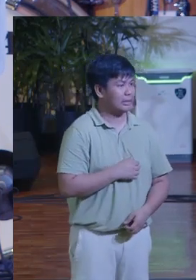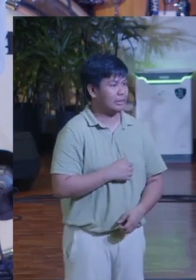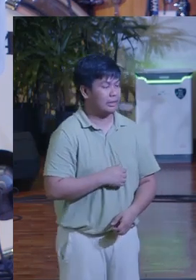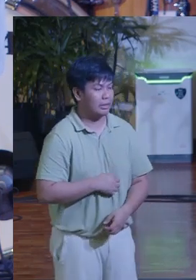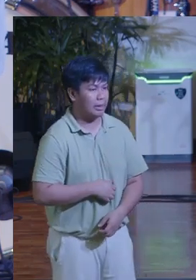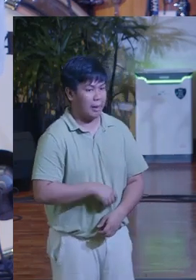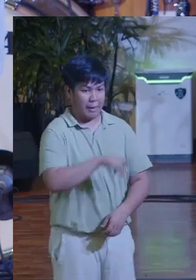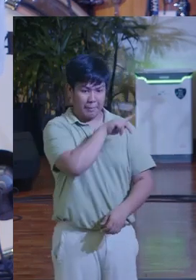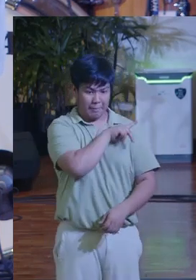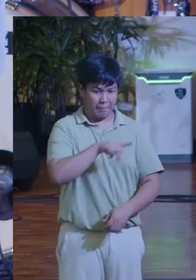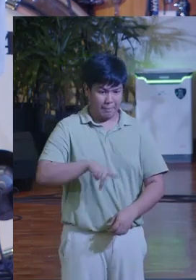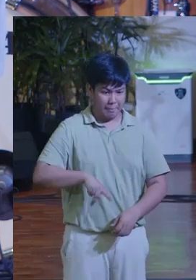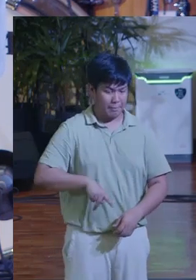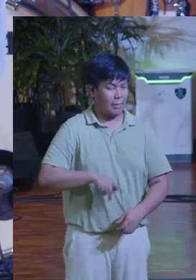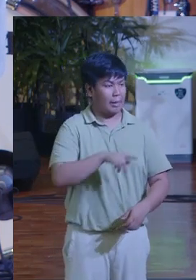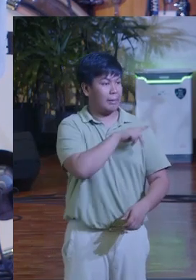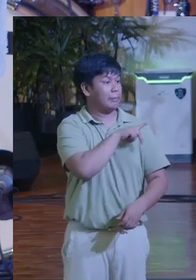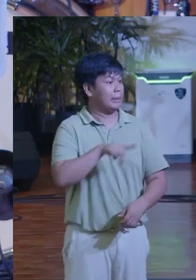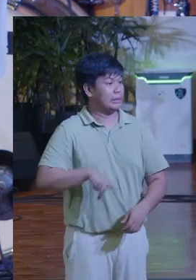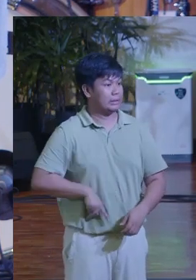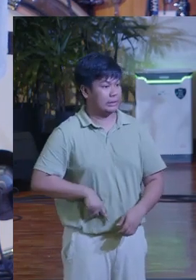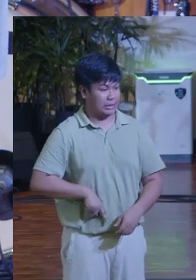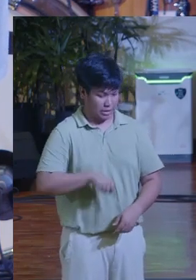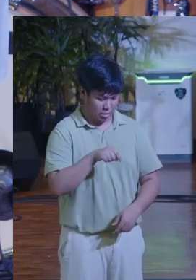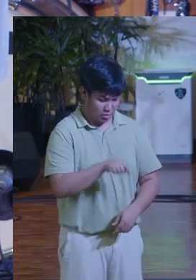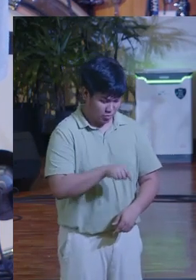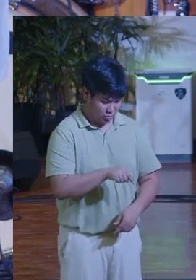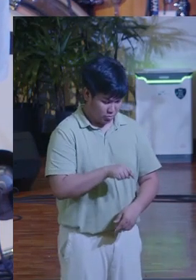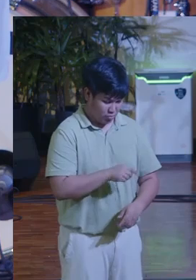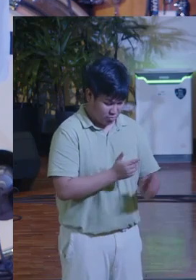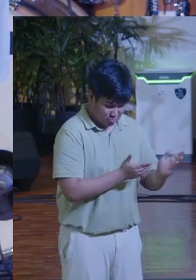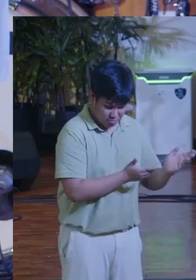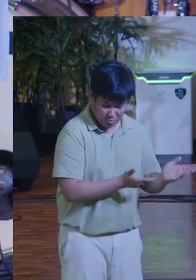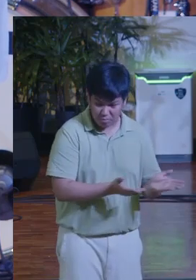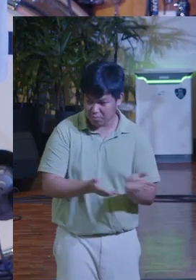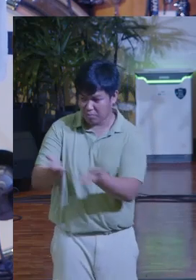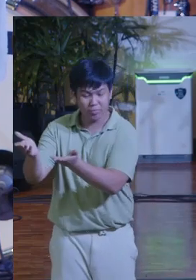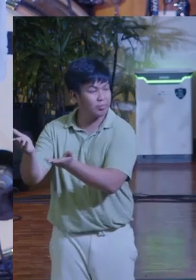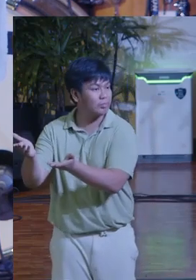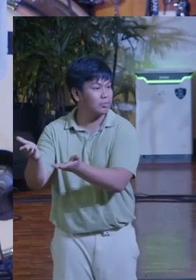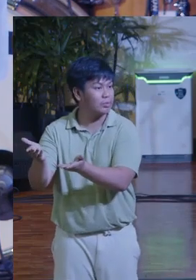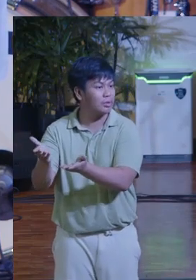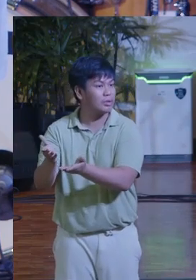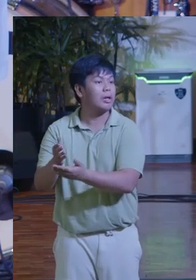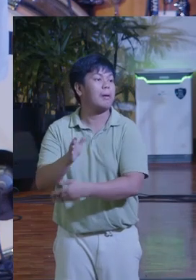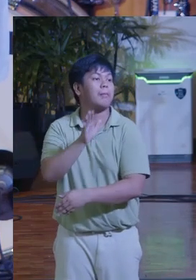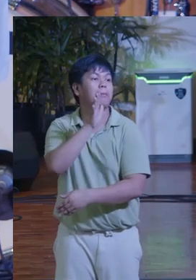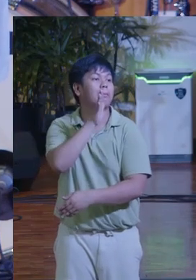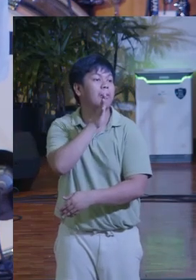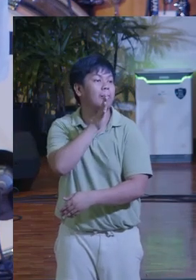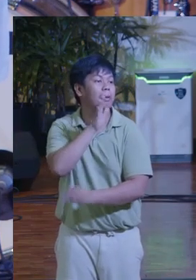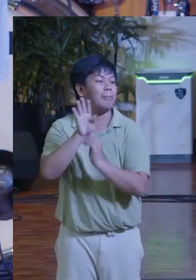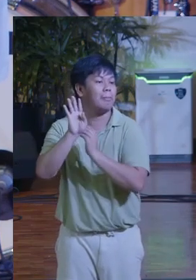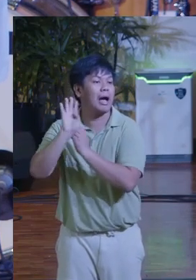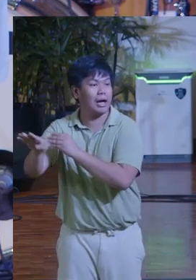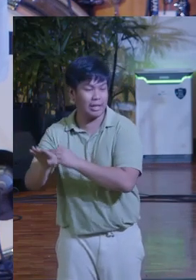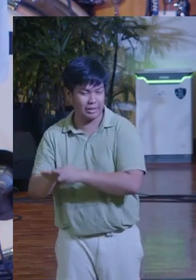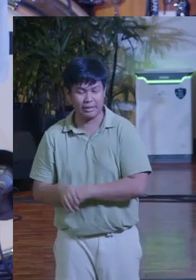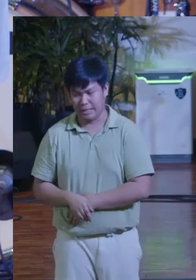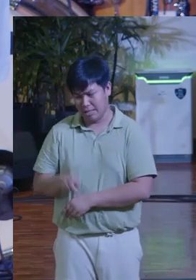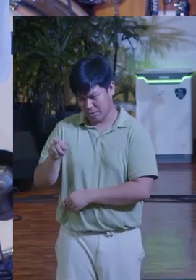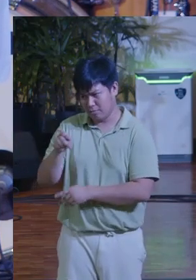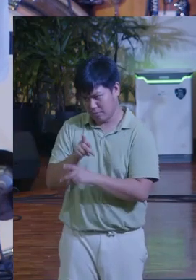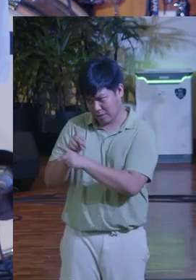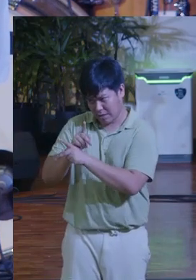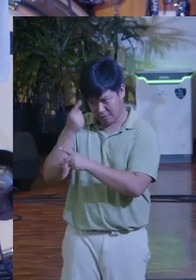And Pharaoh's daughter said to her, "Take this child away and nurse him for me, and I will give you your wages." So the woman took the child and nursed